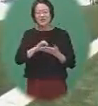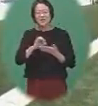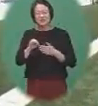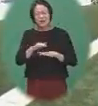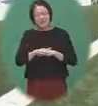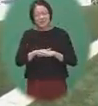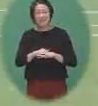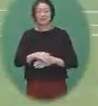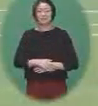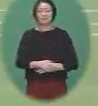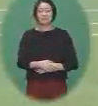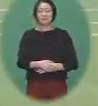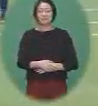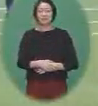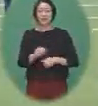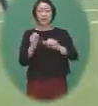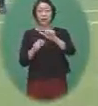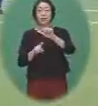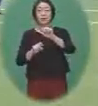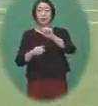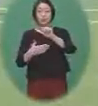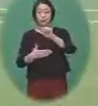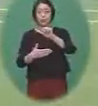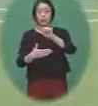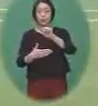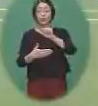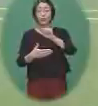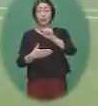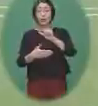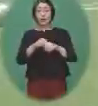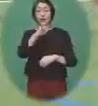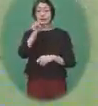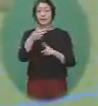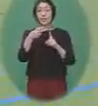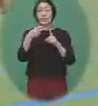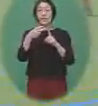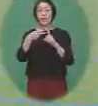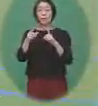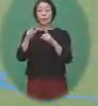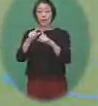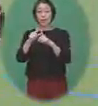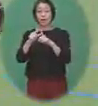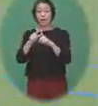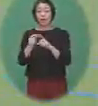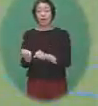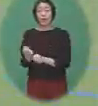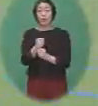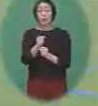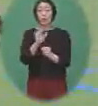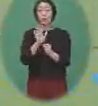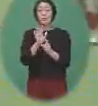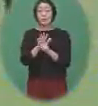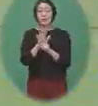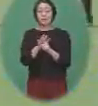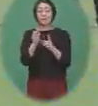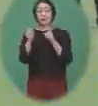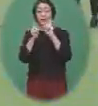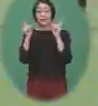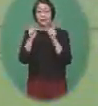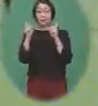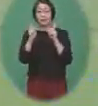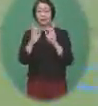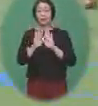てもらってます。 19日にはオープンを記念した JFA 復興支援フェスティバルが開か